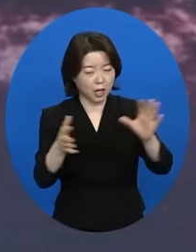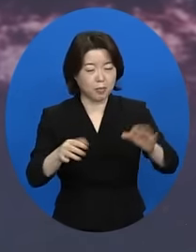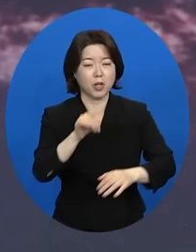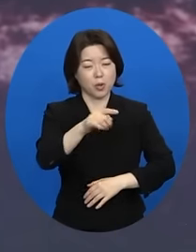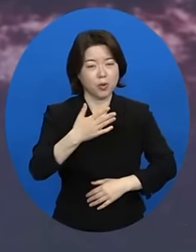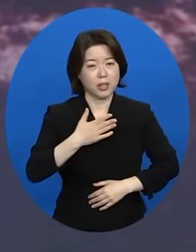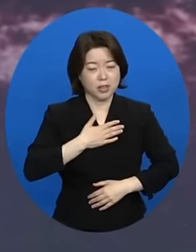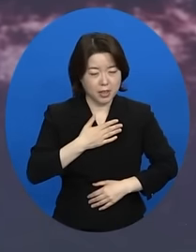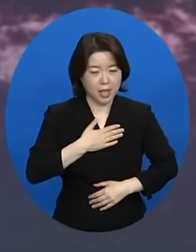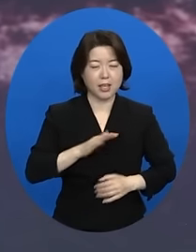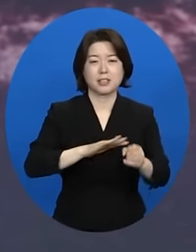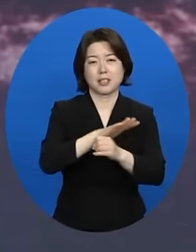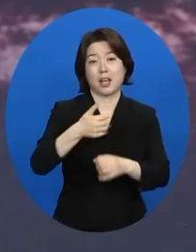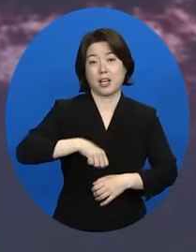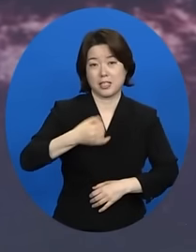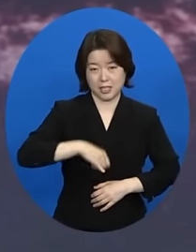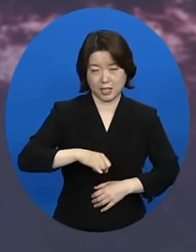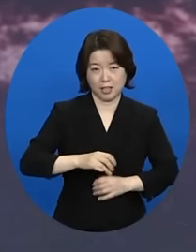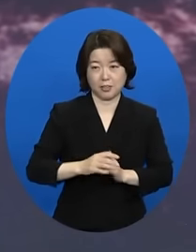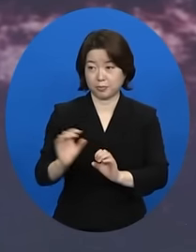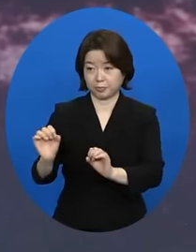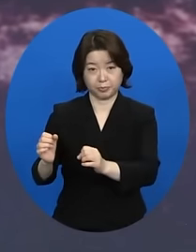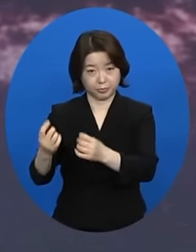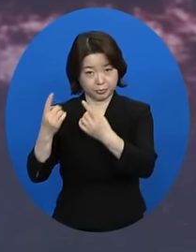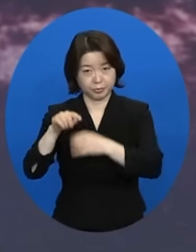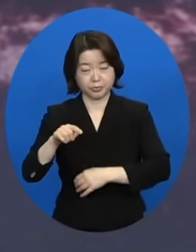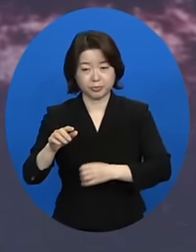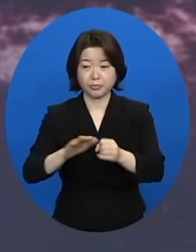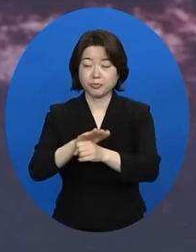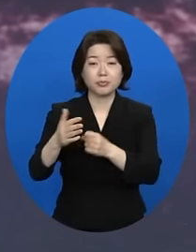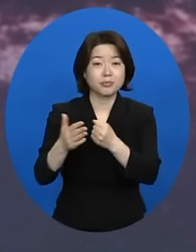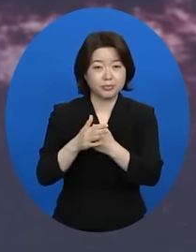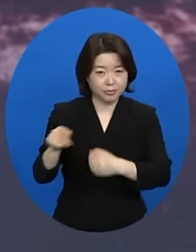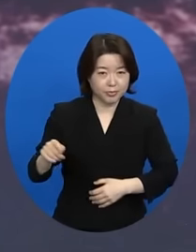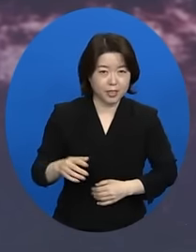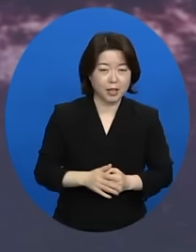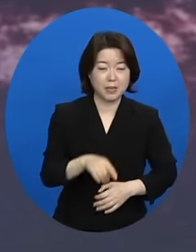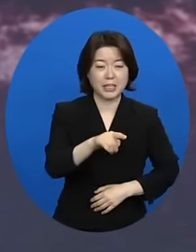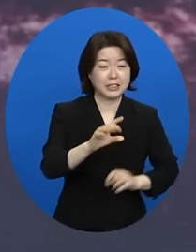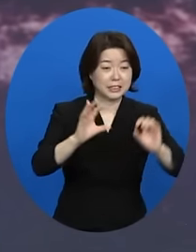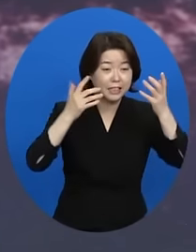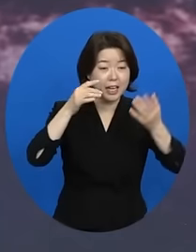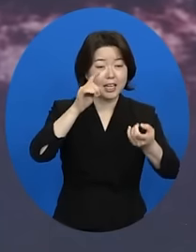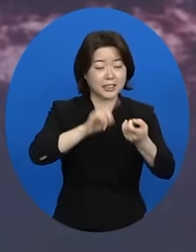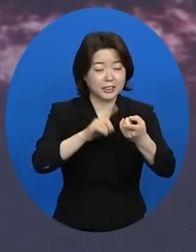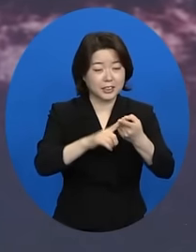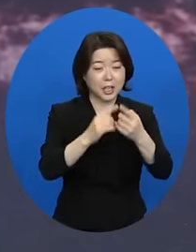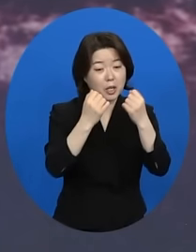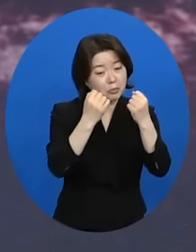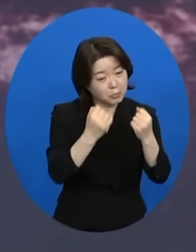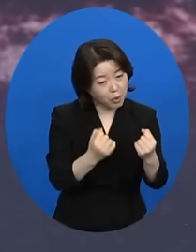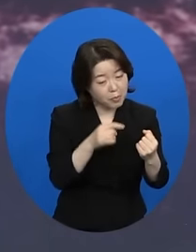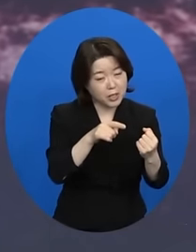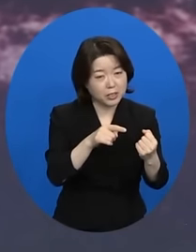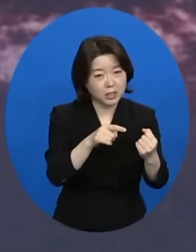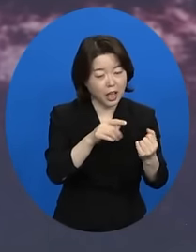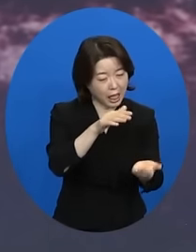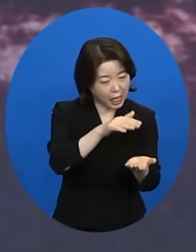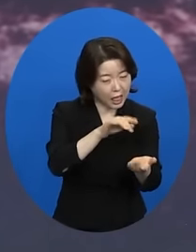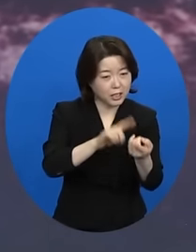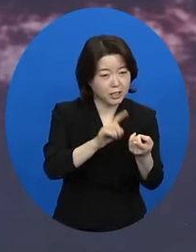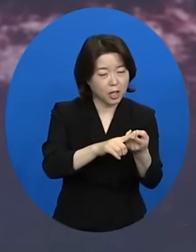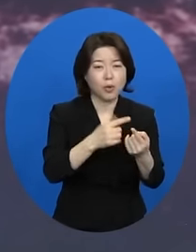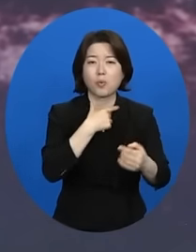자녀야. 그러나 동시에 사랑하기 때문에 그 아이 그대로 머물러 있는 것을 원하지